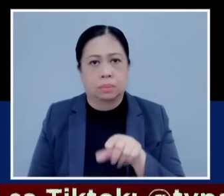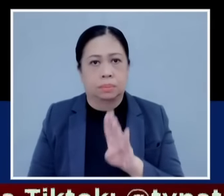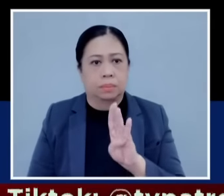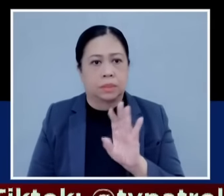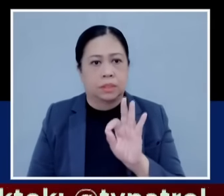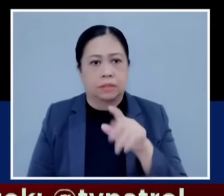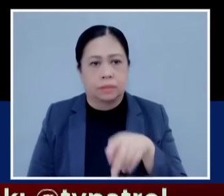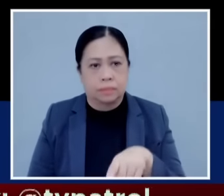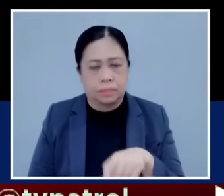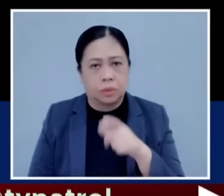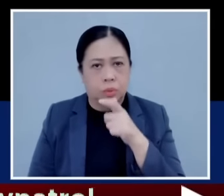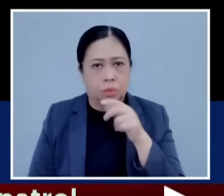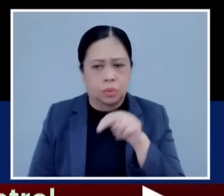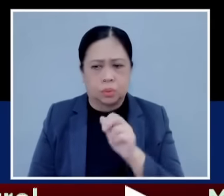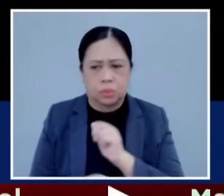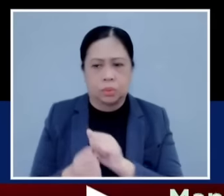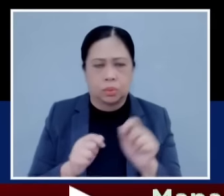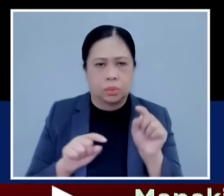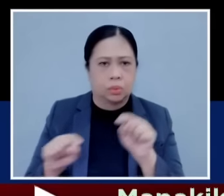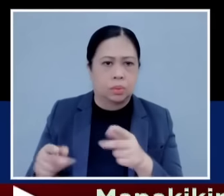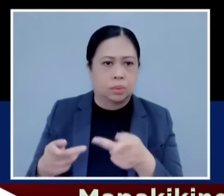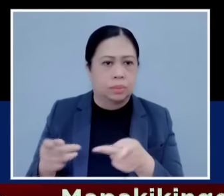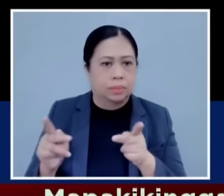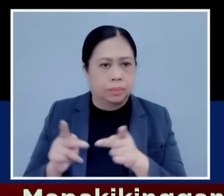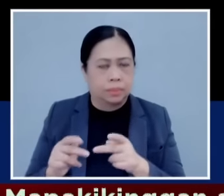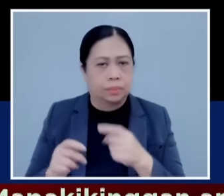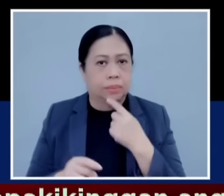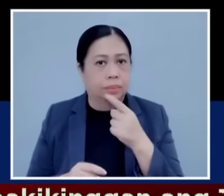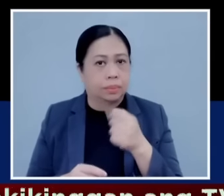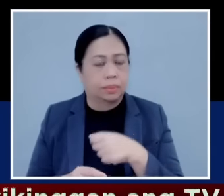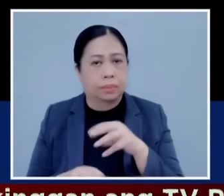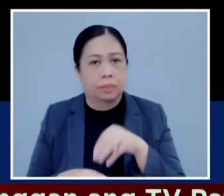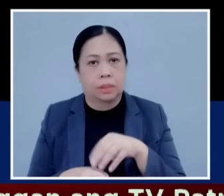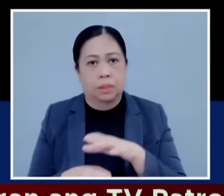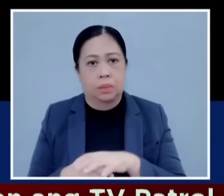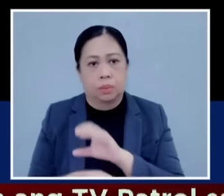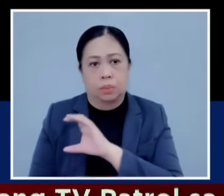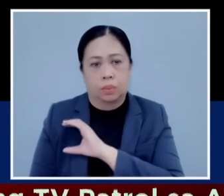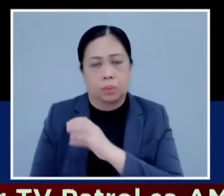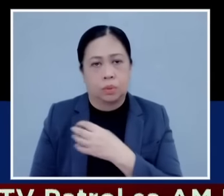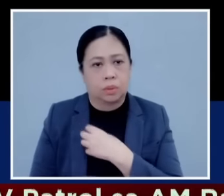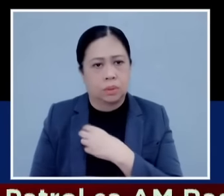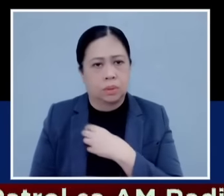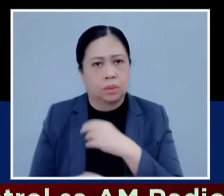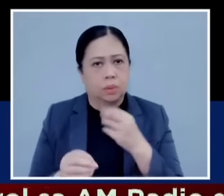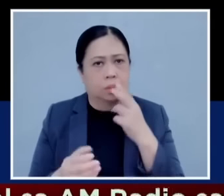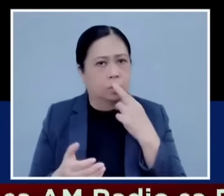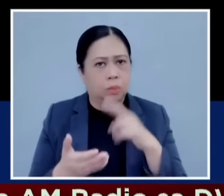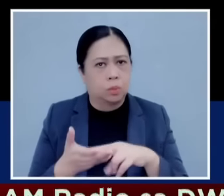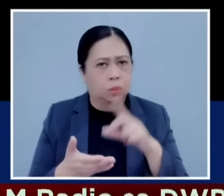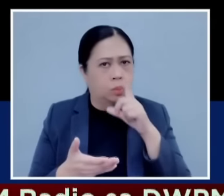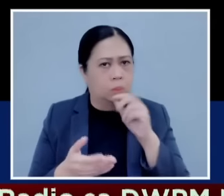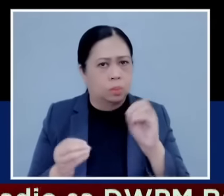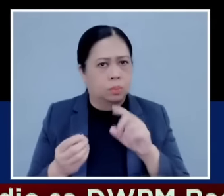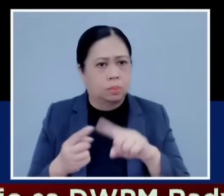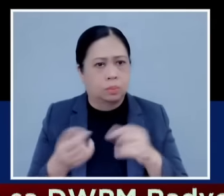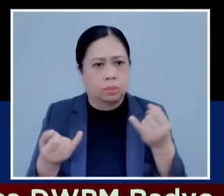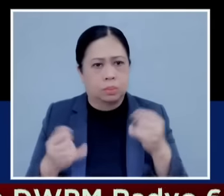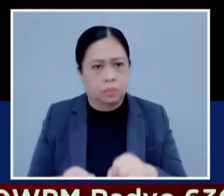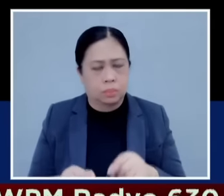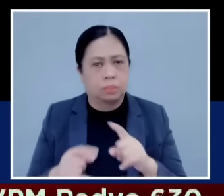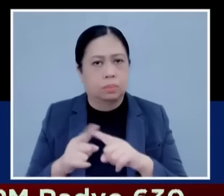Protection na napadaan lamang sa lugar. Ayon sa Mandawi City Police, walang nag-report sa kanila tungkol sa insidente,